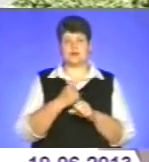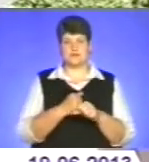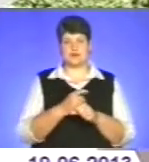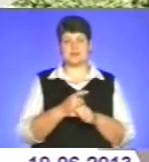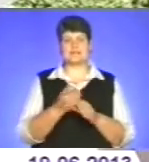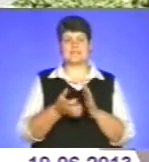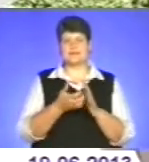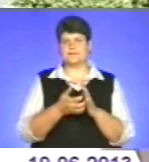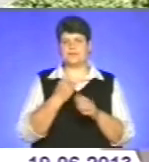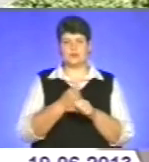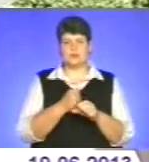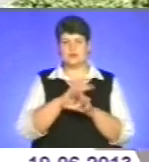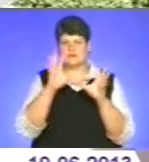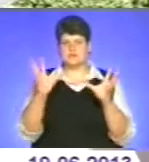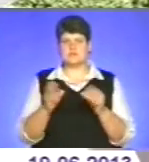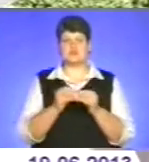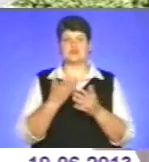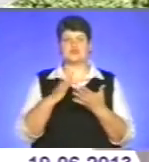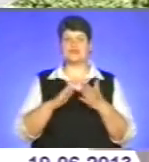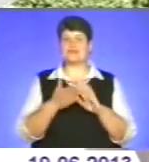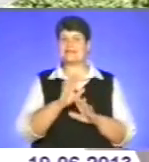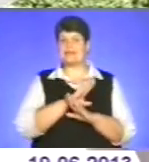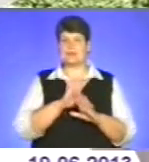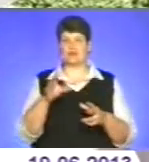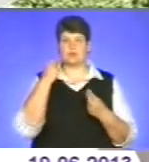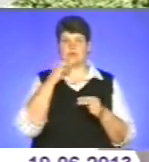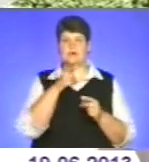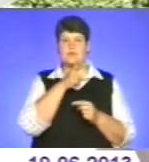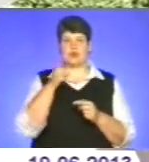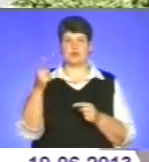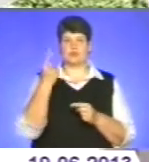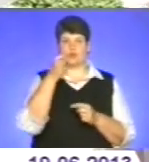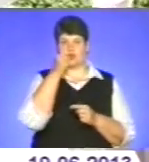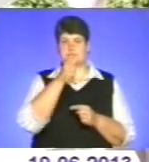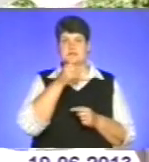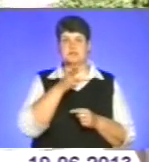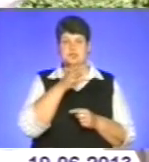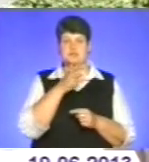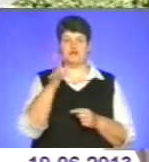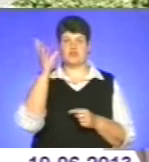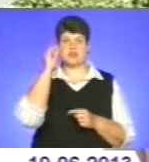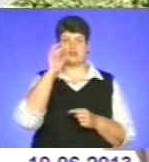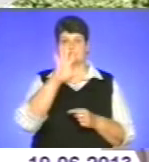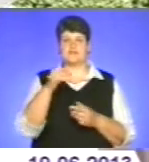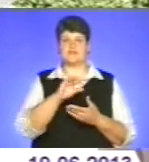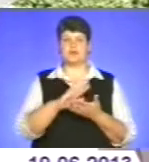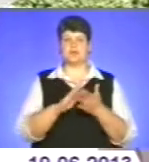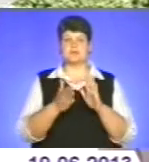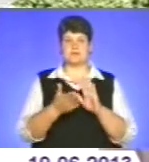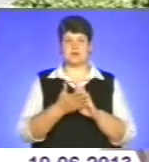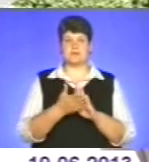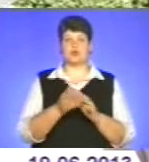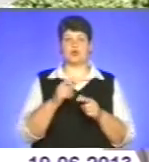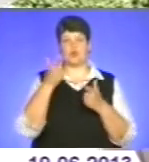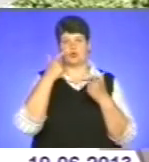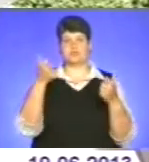недопрацювання в цілому управління. Якщо ситуація не буде покращена протягом місяця часу, вважаю, що є всі підстави для того, щоб оголосити конкурс і